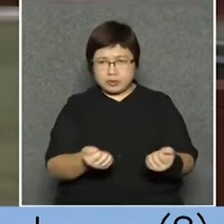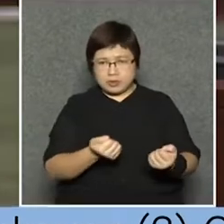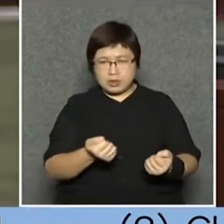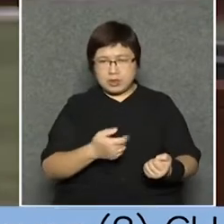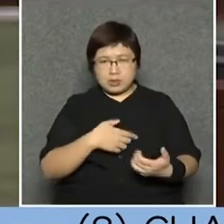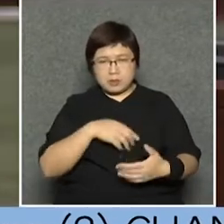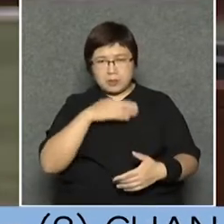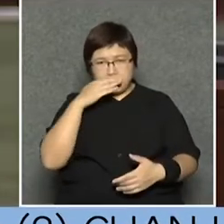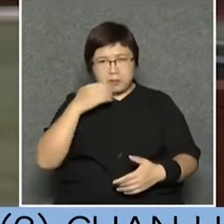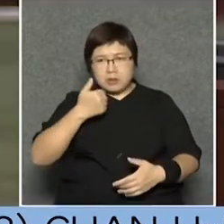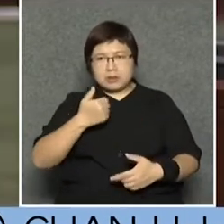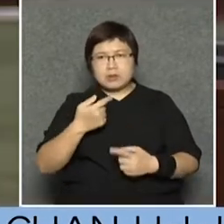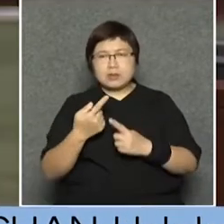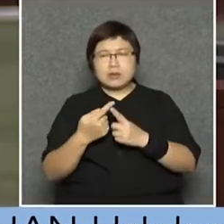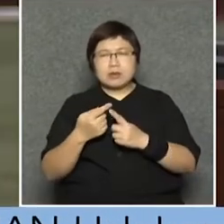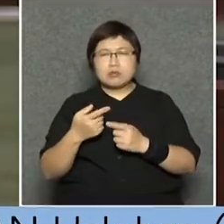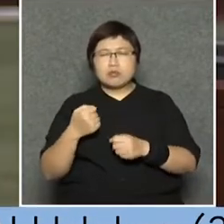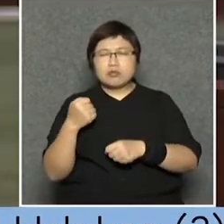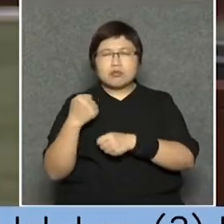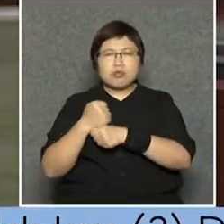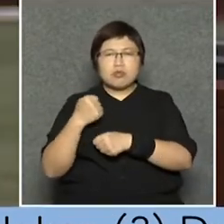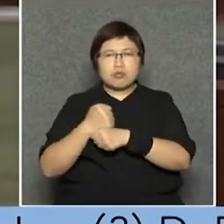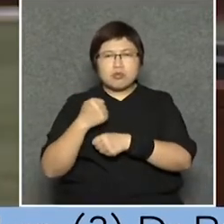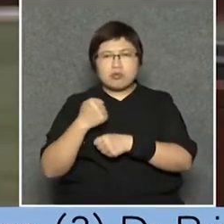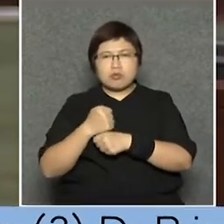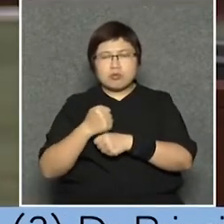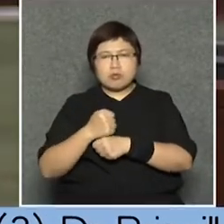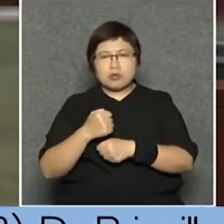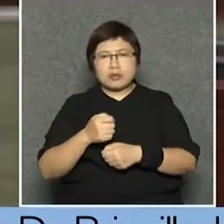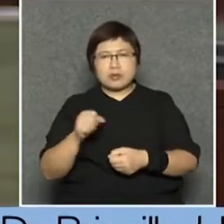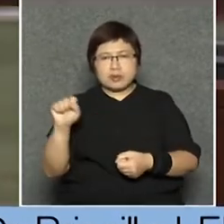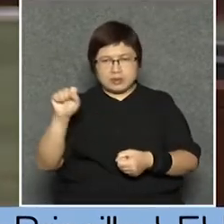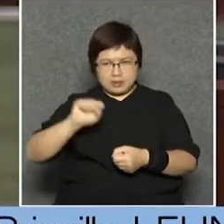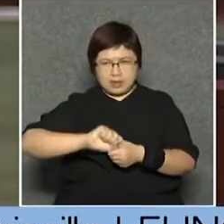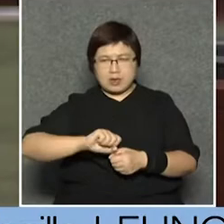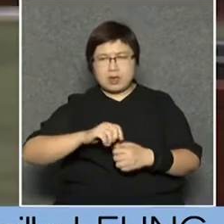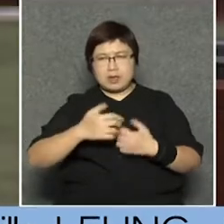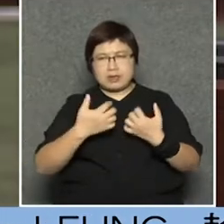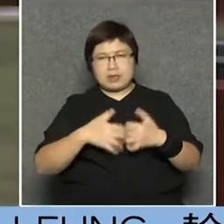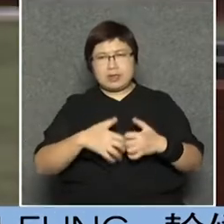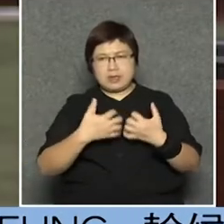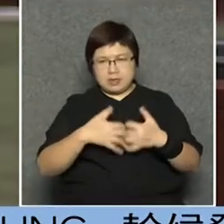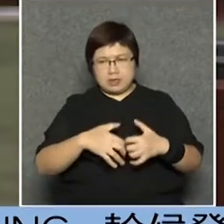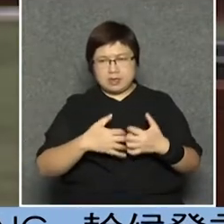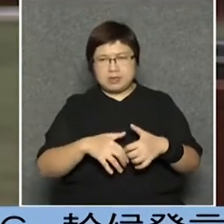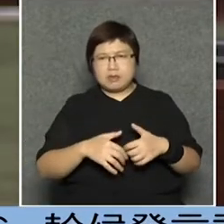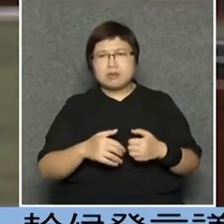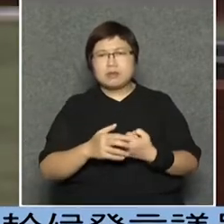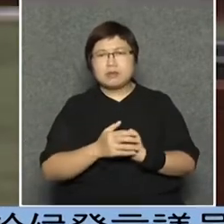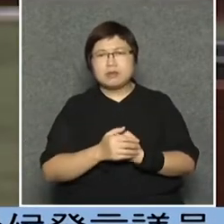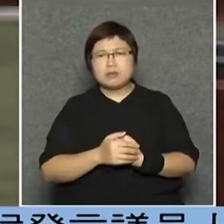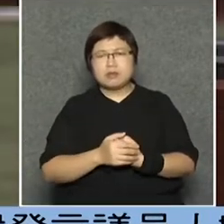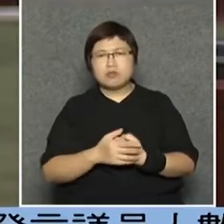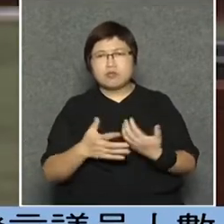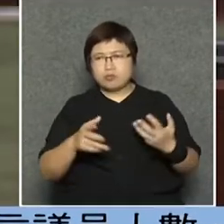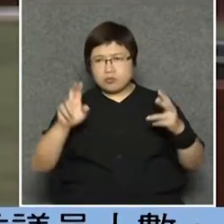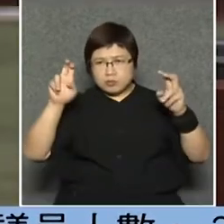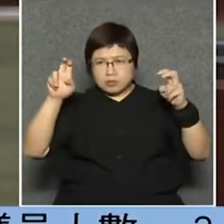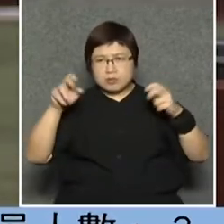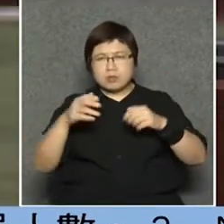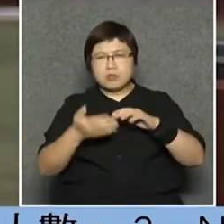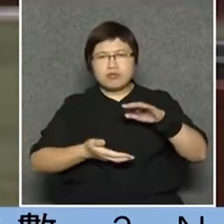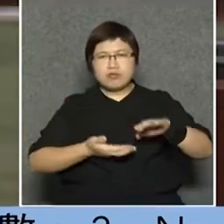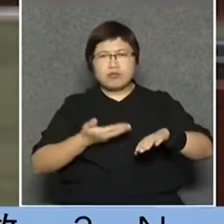用人力嘅基礎上面去加機器嘅裝置。所以如果今日嘅本題嚟講，即係回復翻